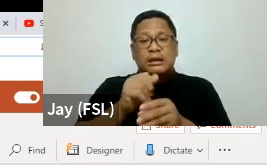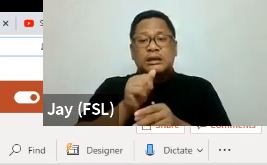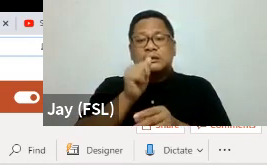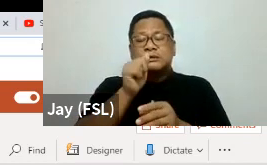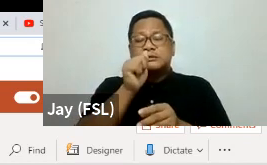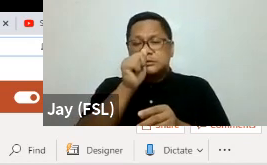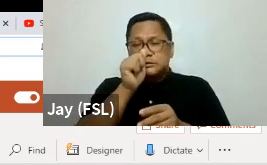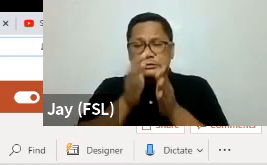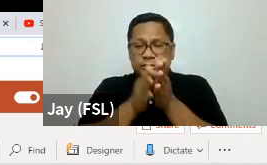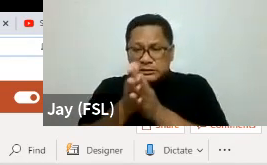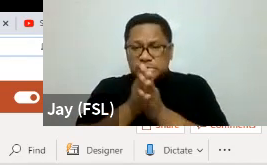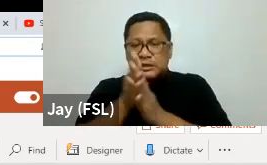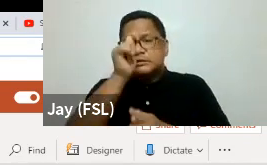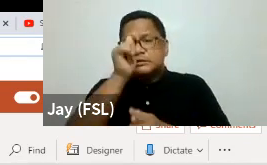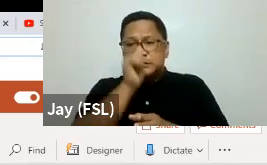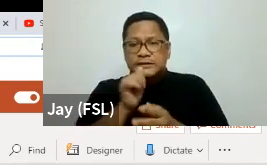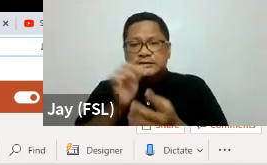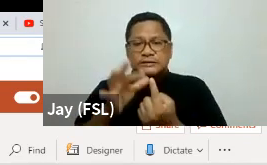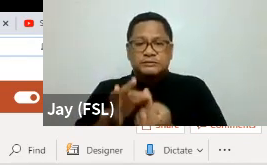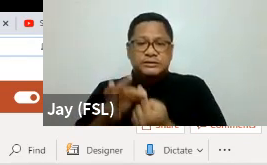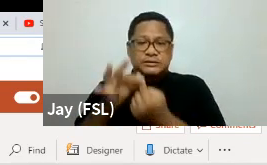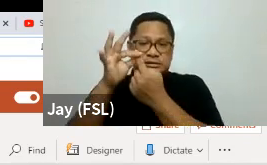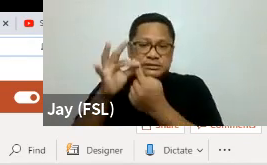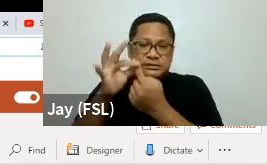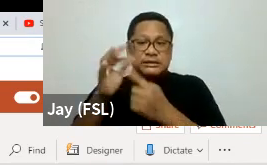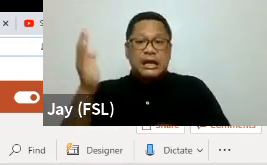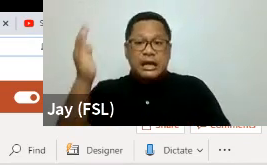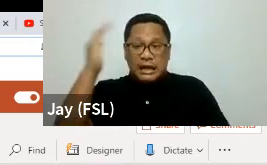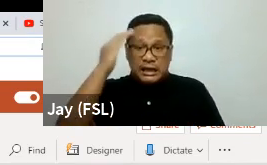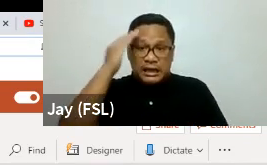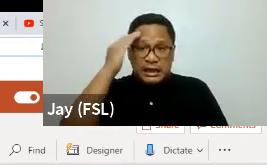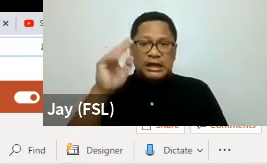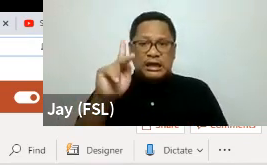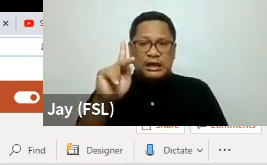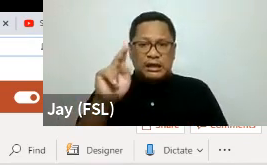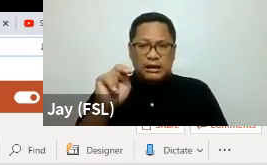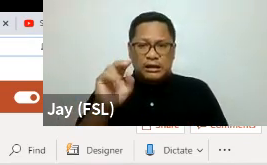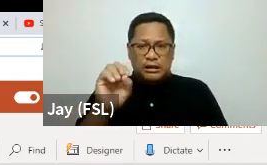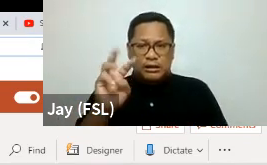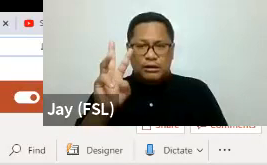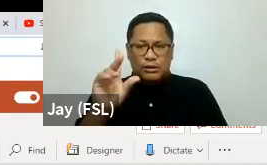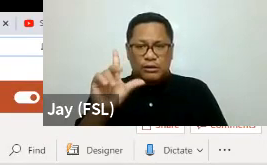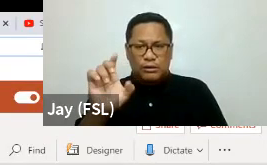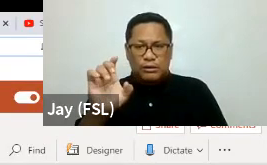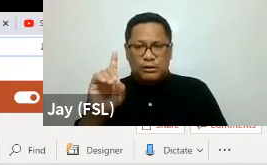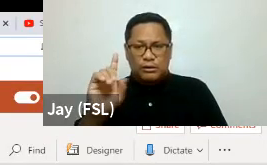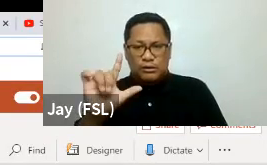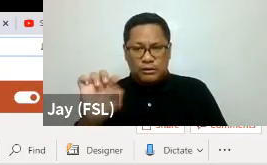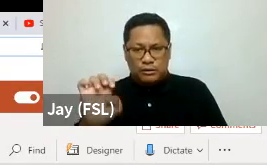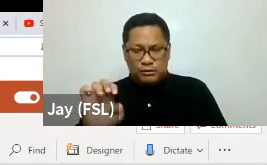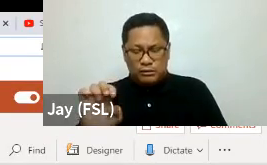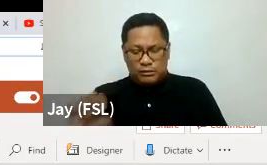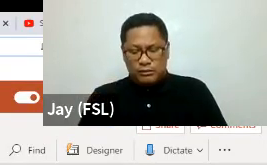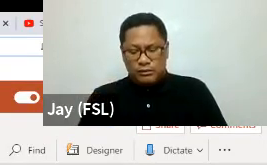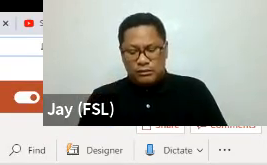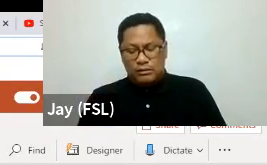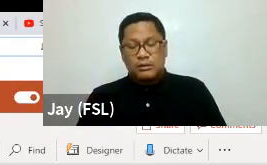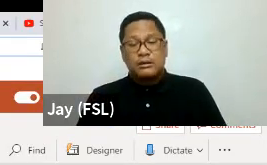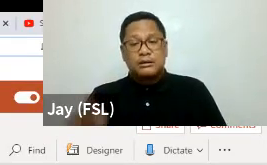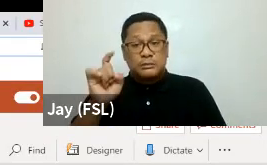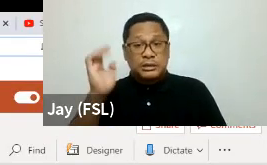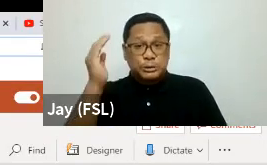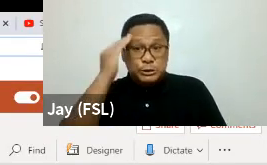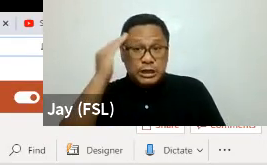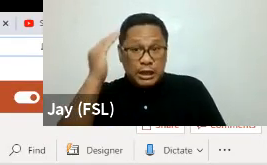tiyaga, lalong-lalo na karunungan? Karunungan. Okay? Dapat